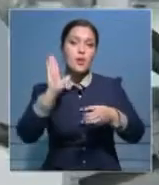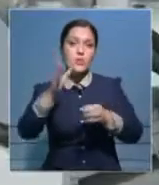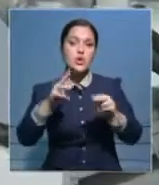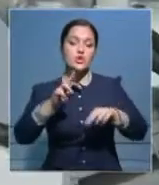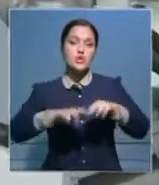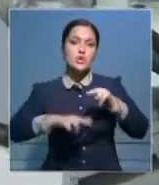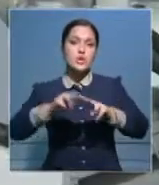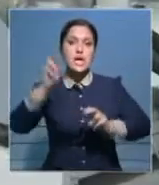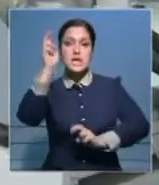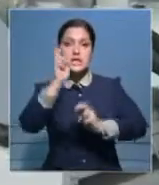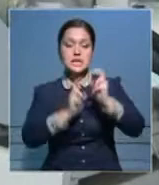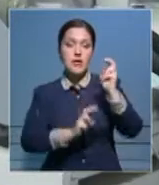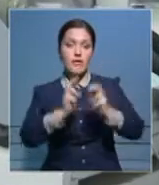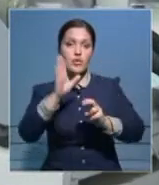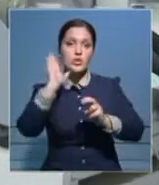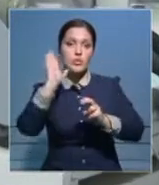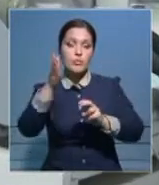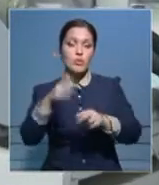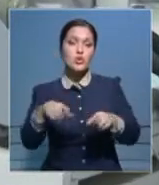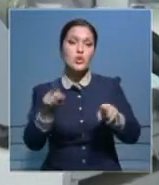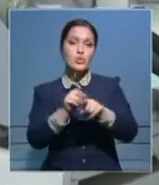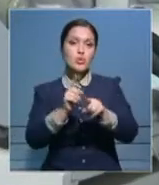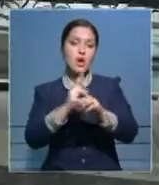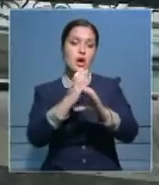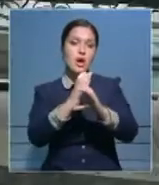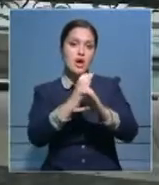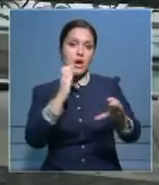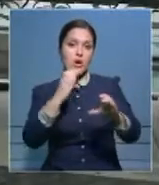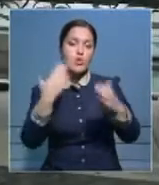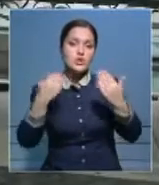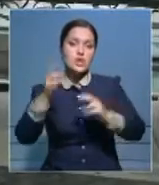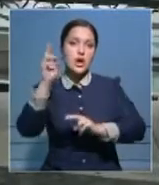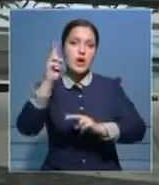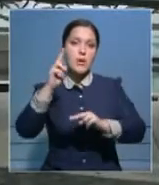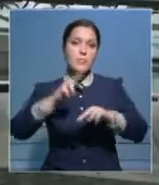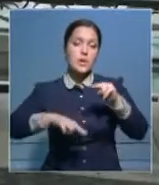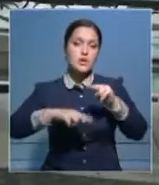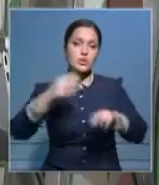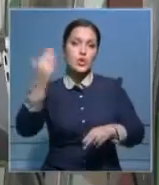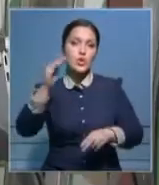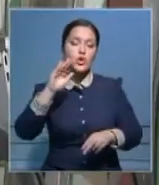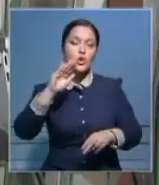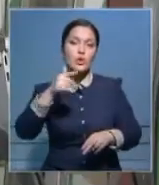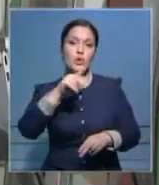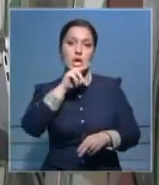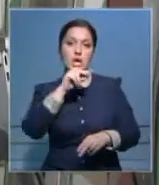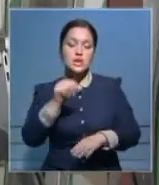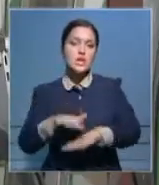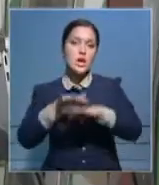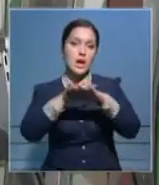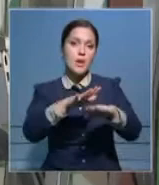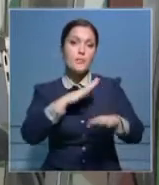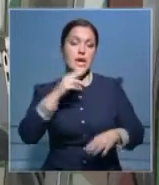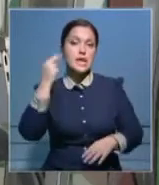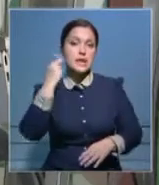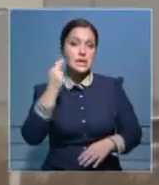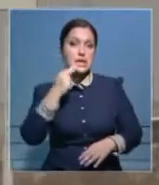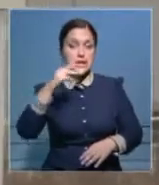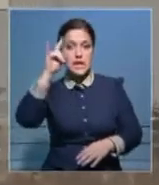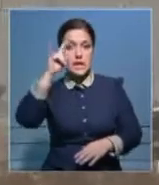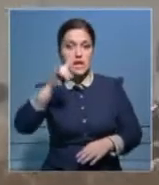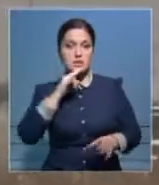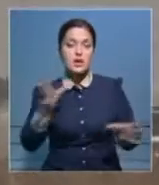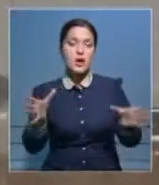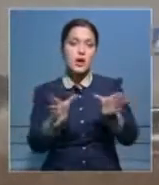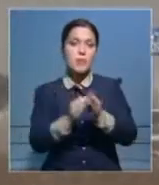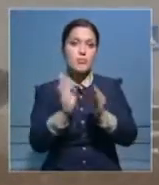материалов. Предприятие по выпуску предизолированных труб уже построено на средства южнокорейских инвесторов. В рамках казахстанско-китайского партнерства в регионе откроются